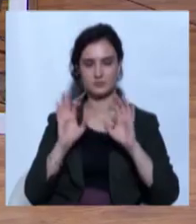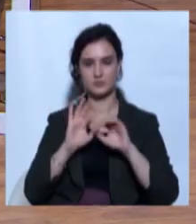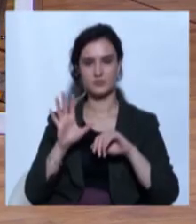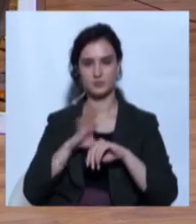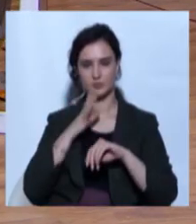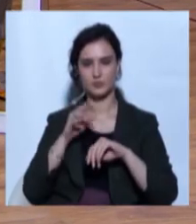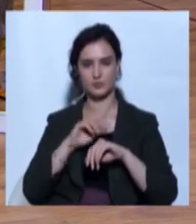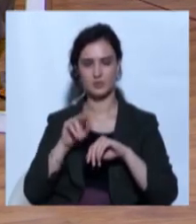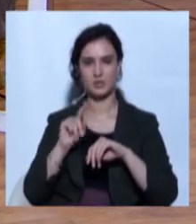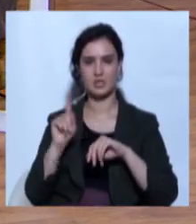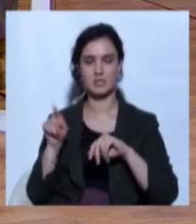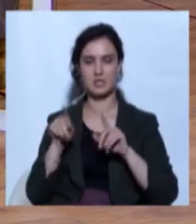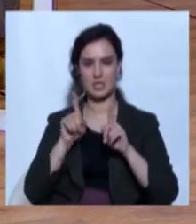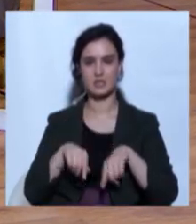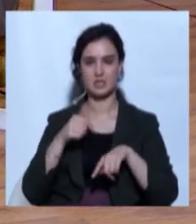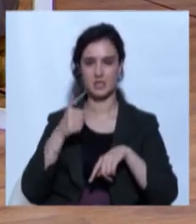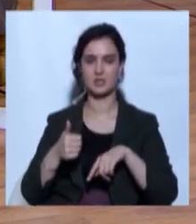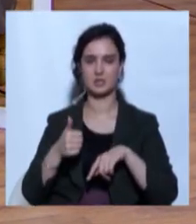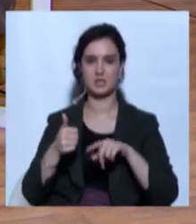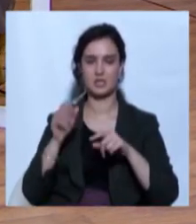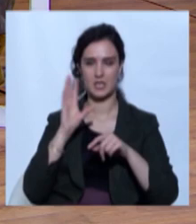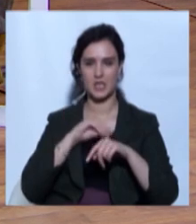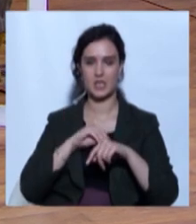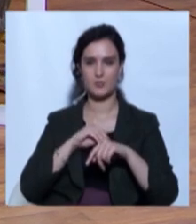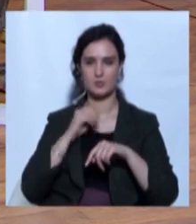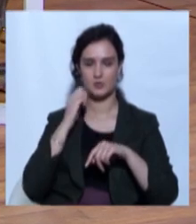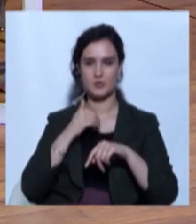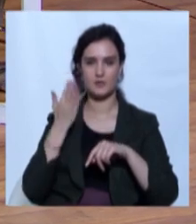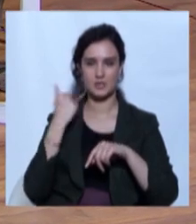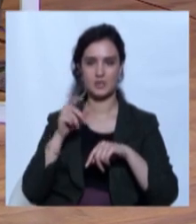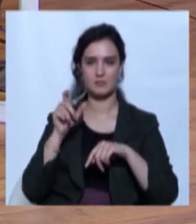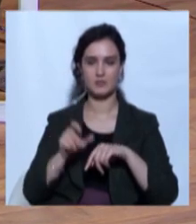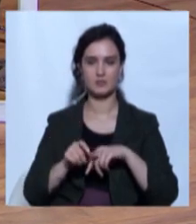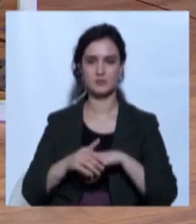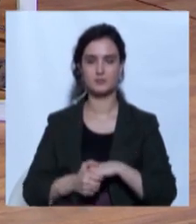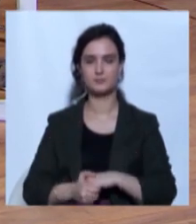ვისაუბრეთ და რაც ასე კარგად ეხერხებოდა ძველ ადამიანს.